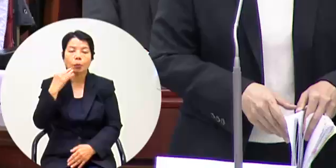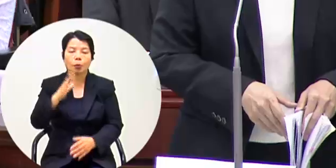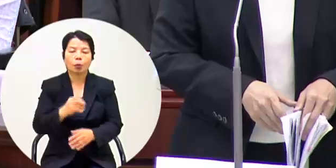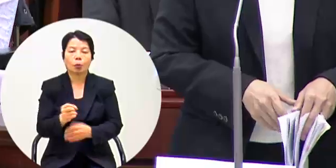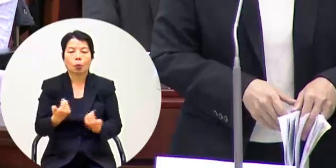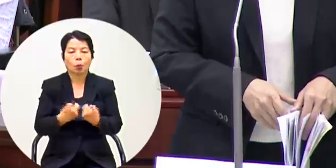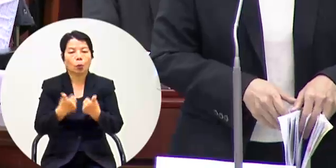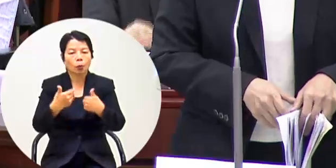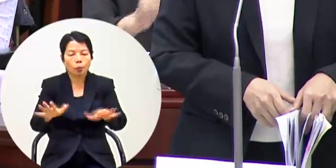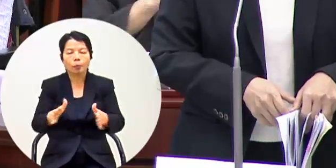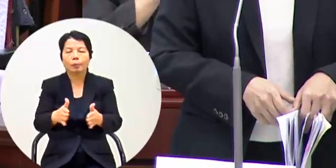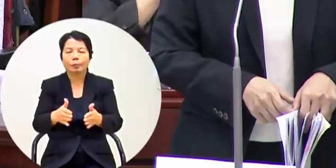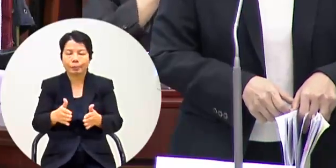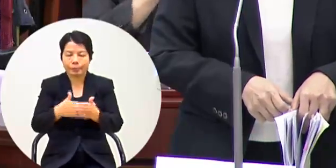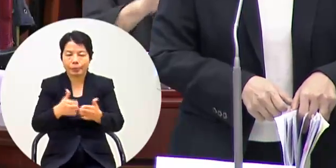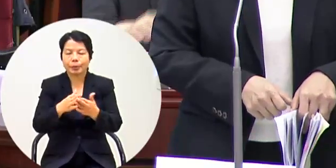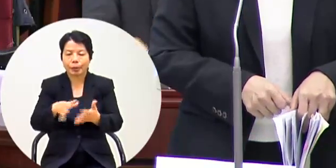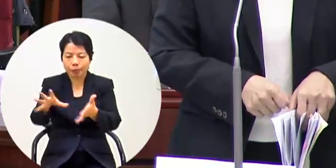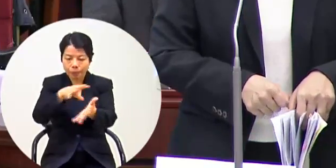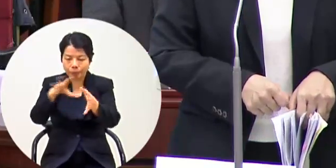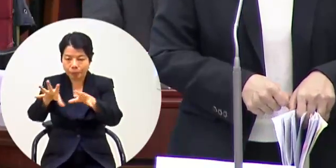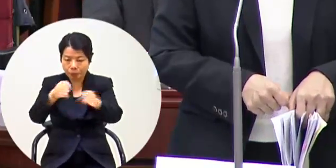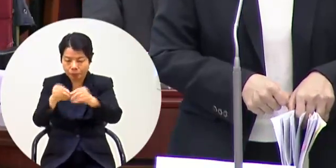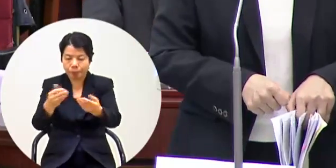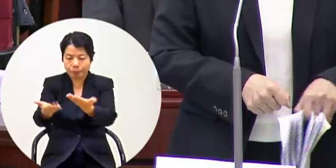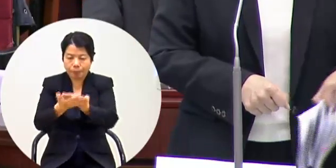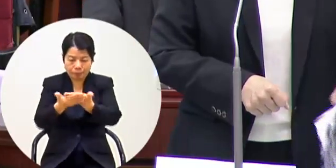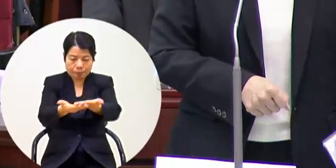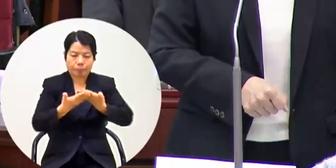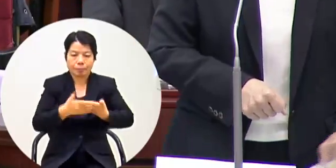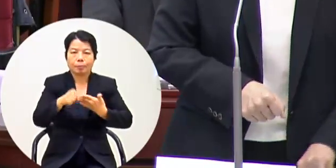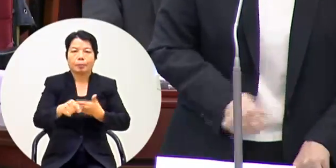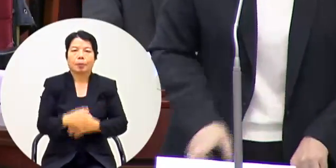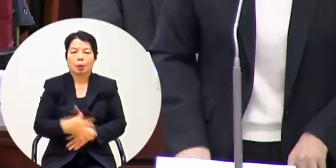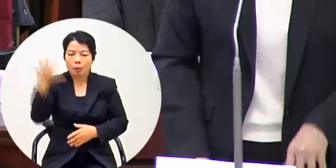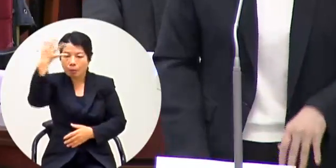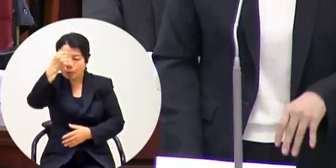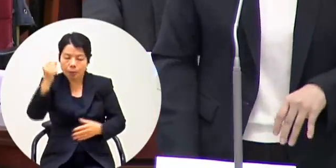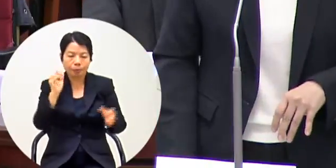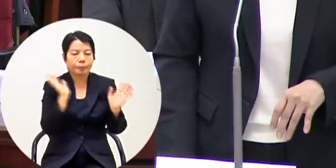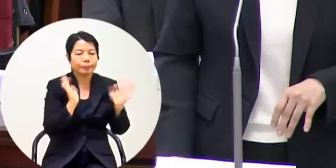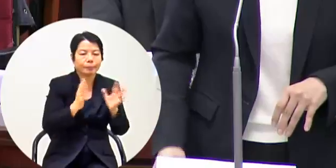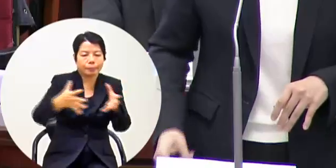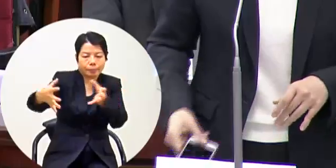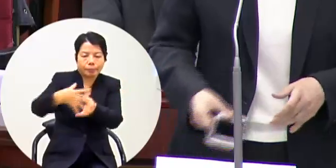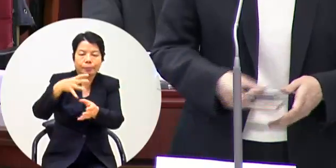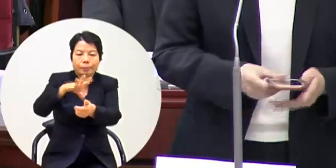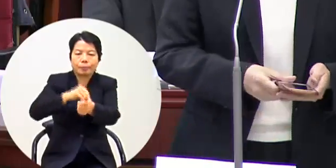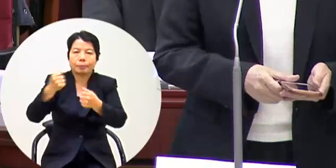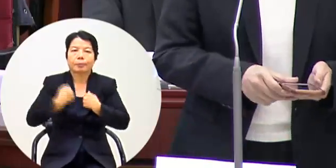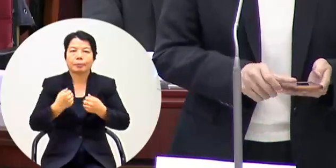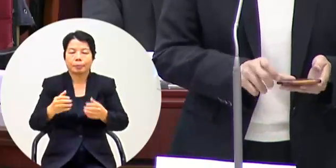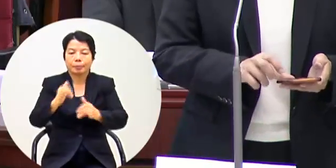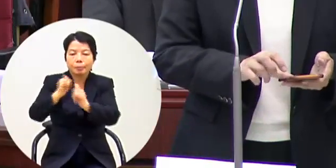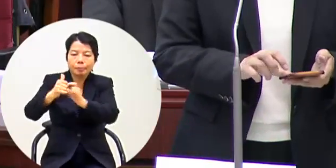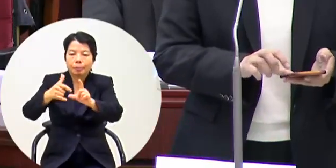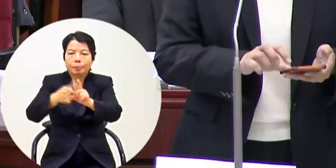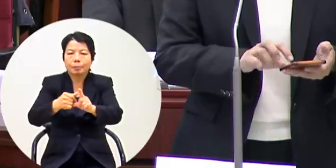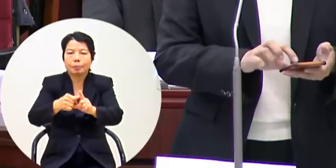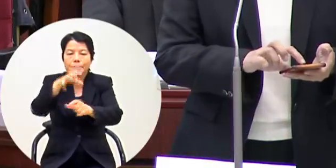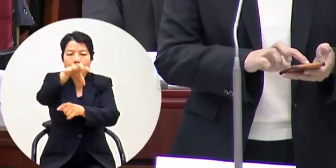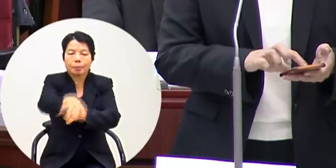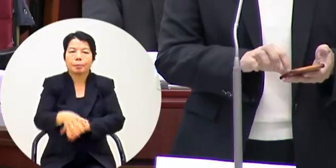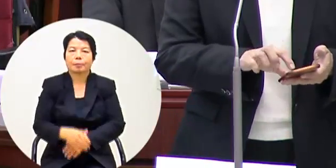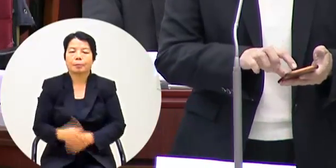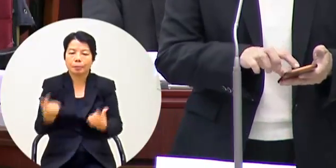我希望说老幼融合这个部分，包括你刚刚提到的，就是说社区据点能够有更多的像新住民啦、身心障碍